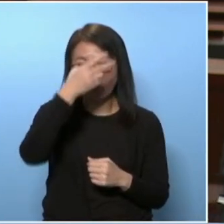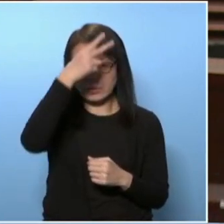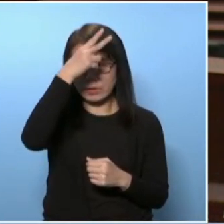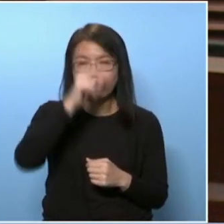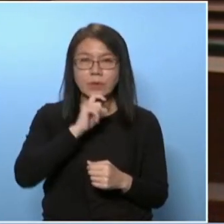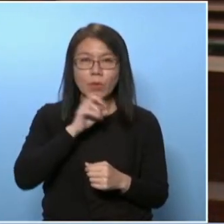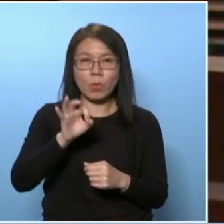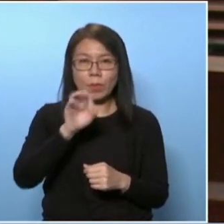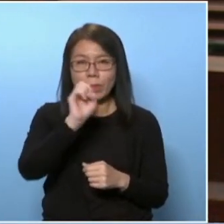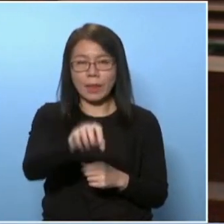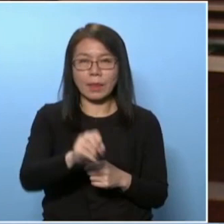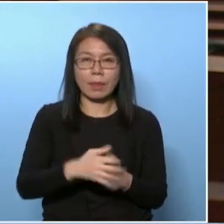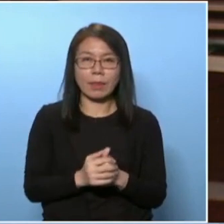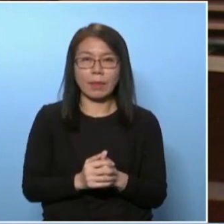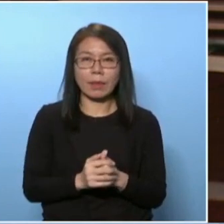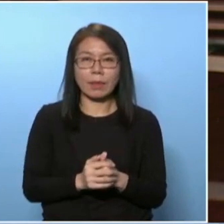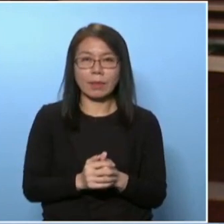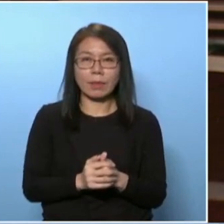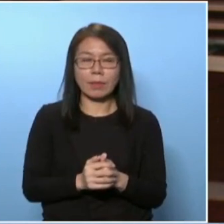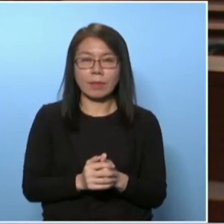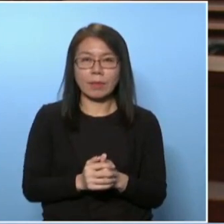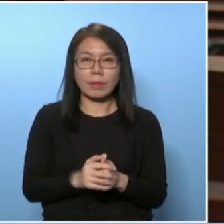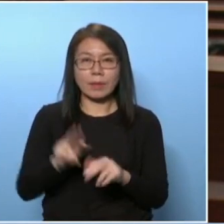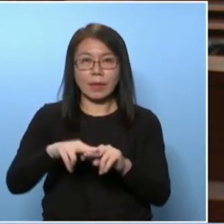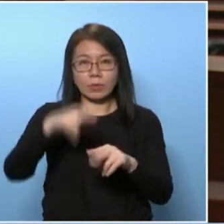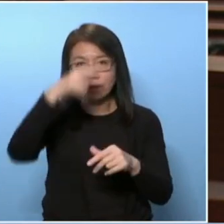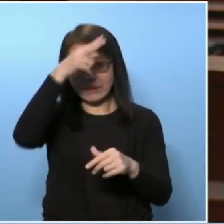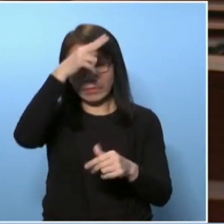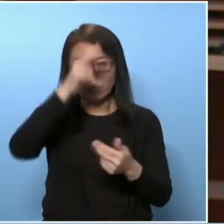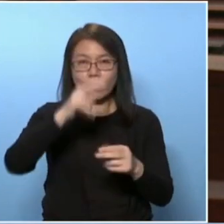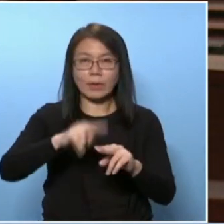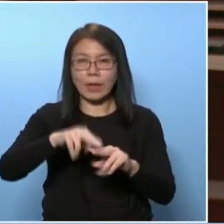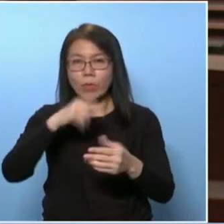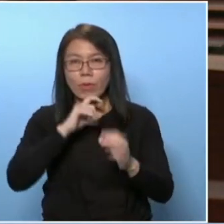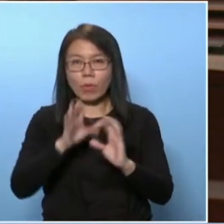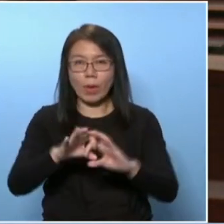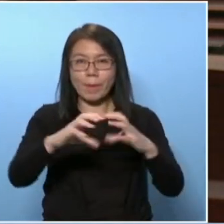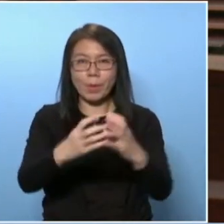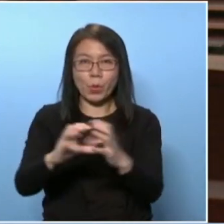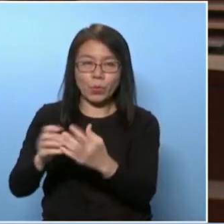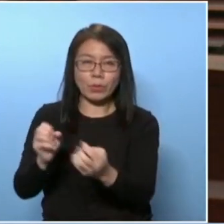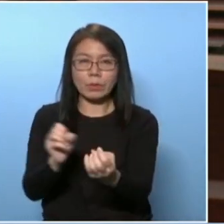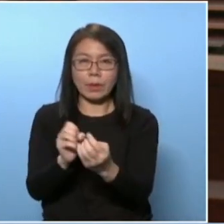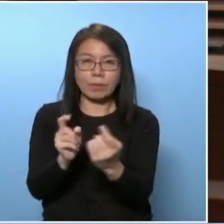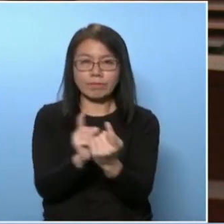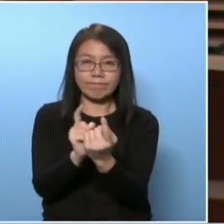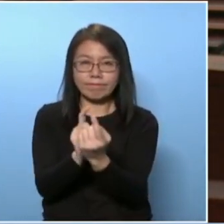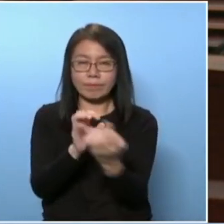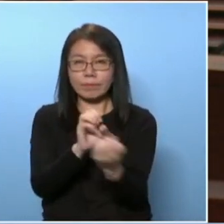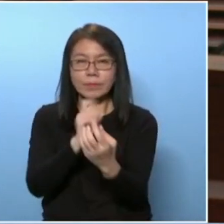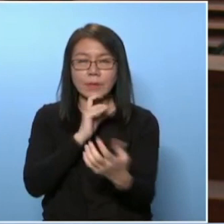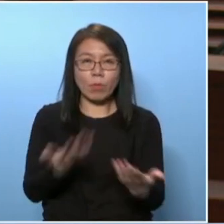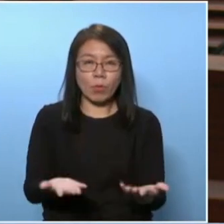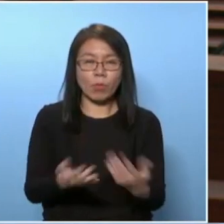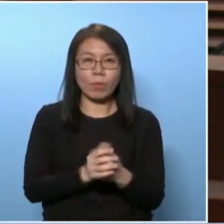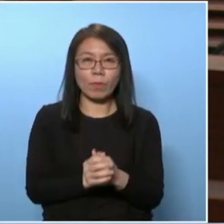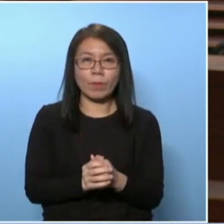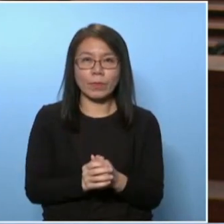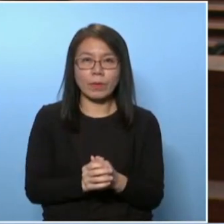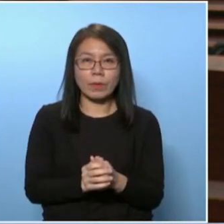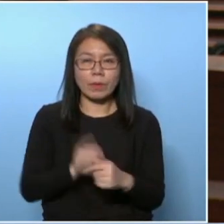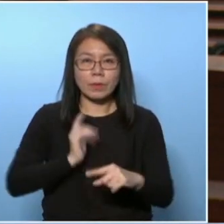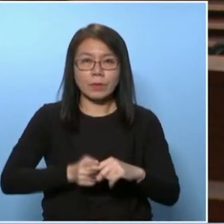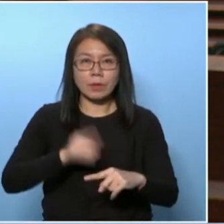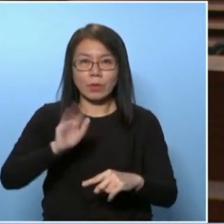冇問到，即係同中央政府啊、內地即係相關的部門去商量過，係唔係可